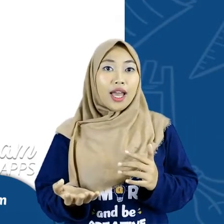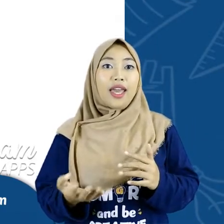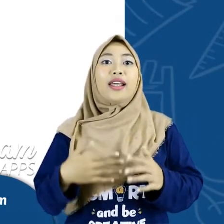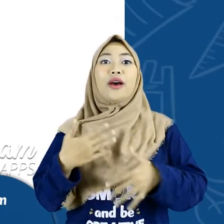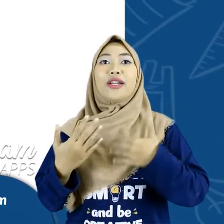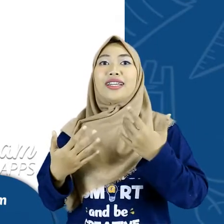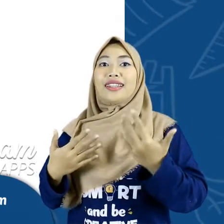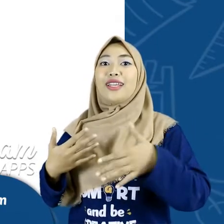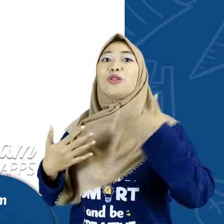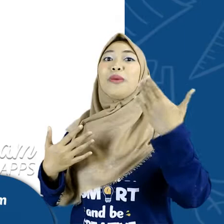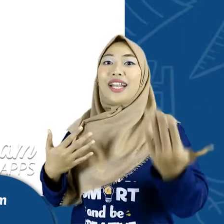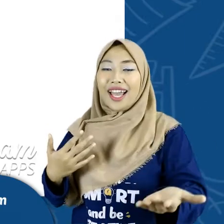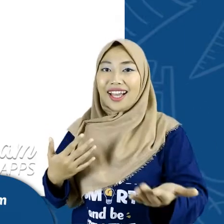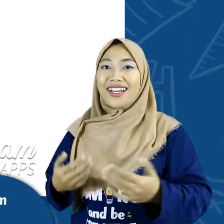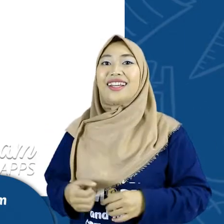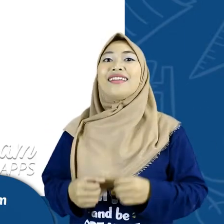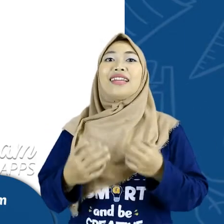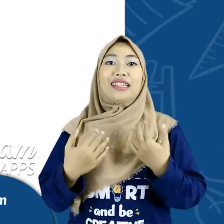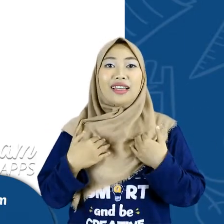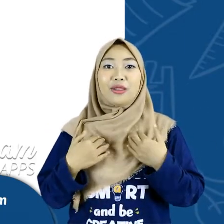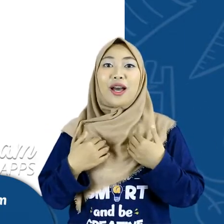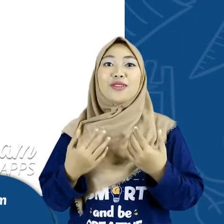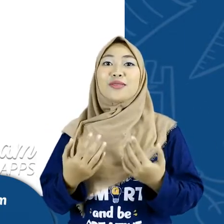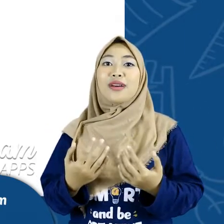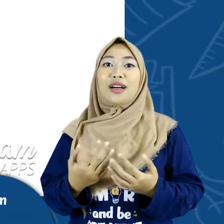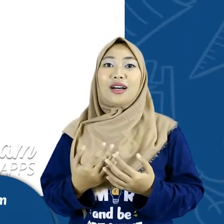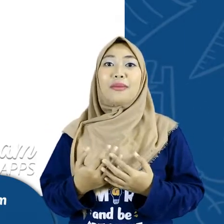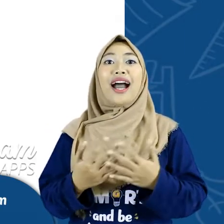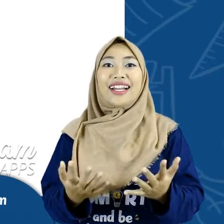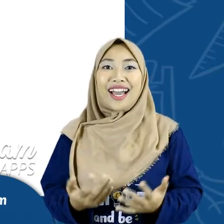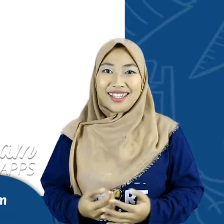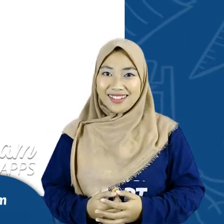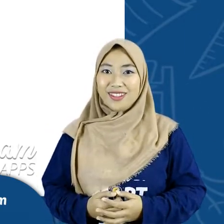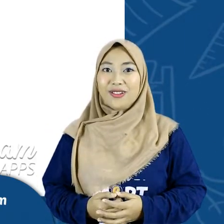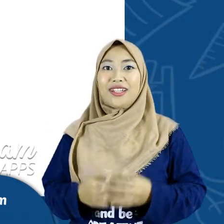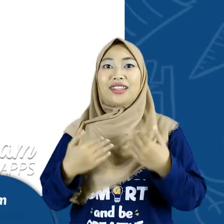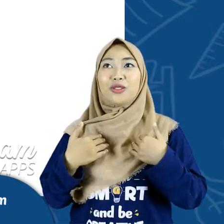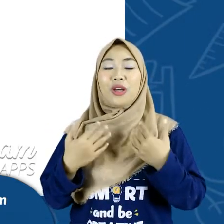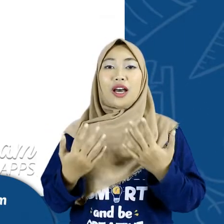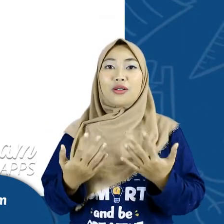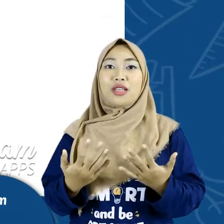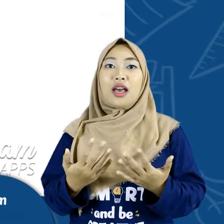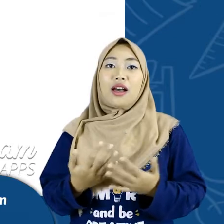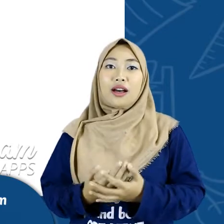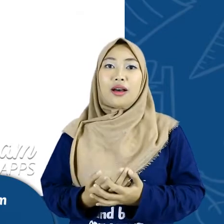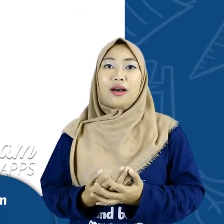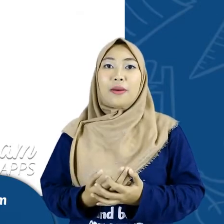kalah, lawan kita itu menang, kita itu harus menghargai gitu, dan kita juga